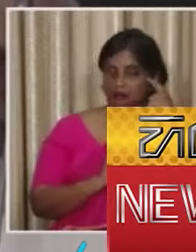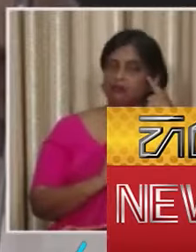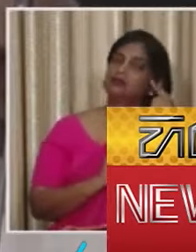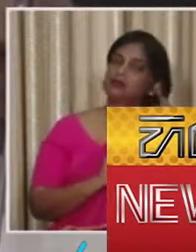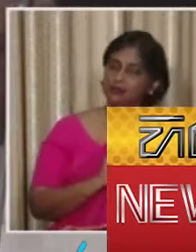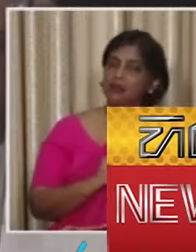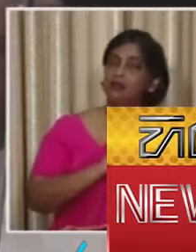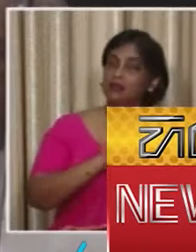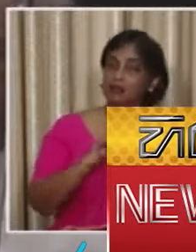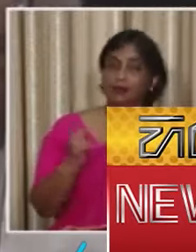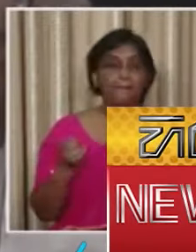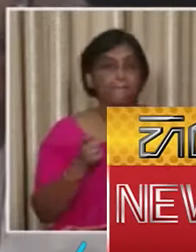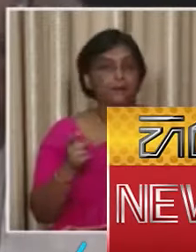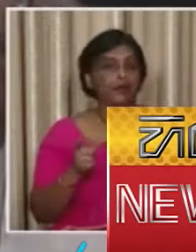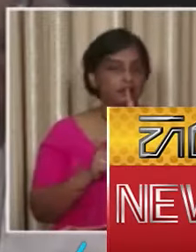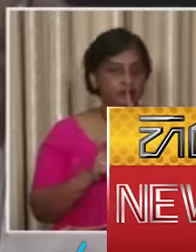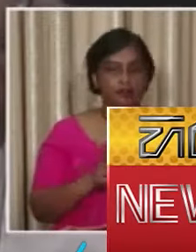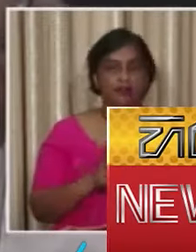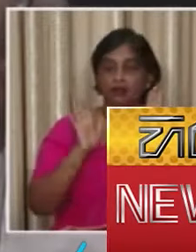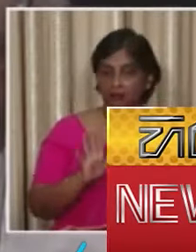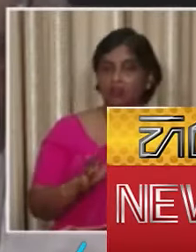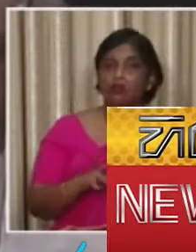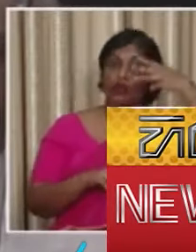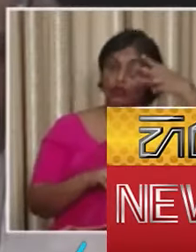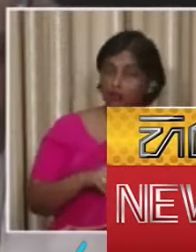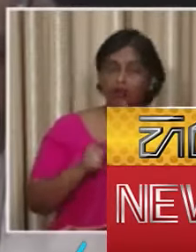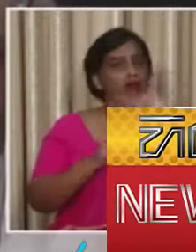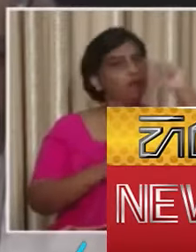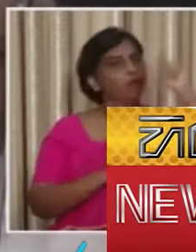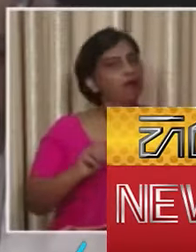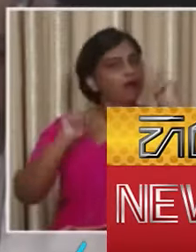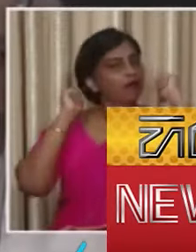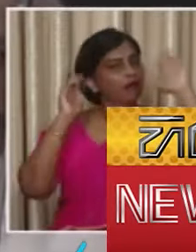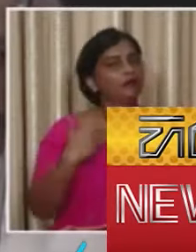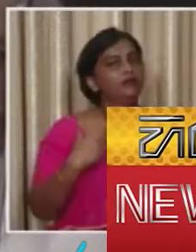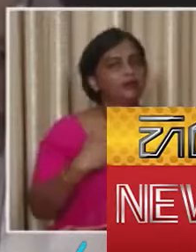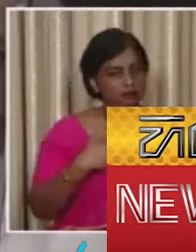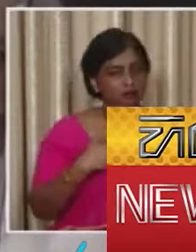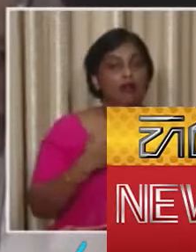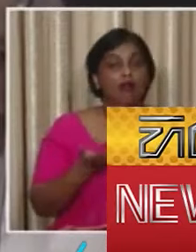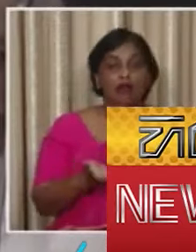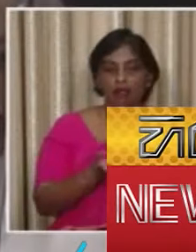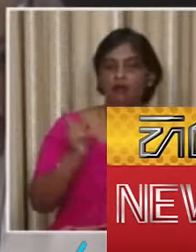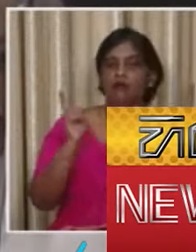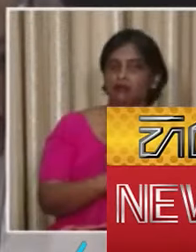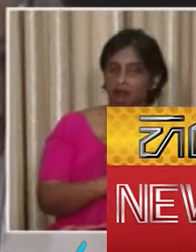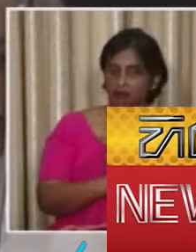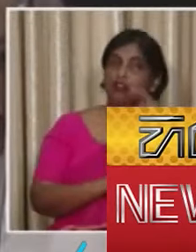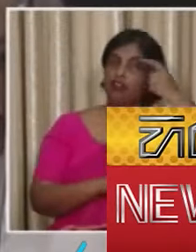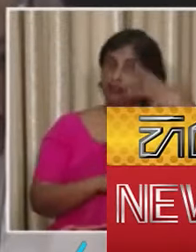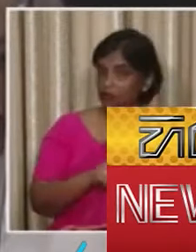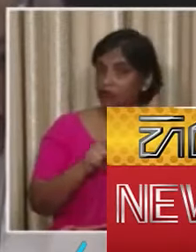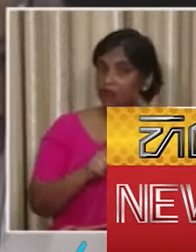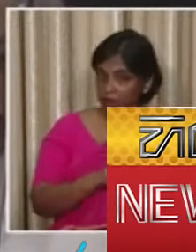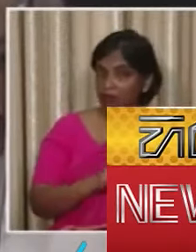අය රටම බය කරන්න උත්සාහ කරා. හැබැයි තුන්වෙනි වාරිකයත් අපට ලැබුණා. පිළ නැවත මාරු වුණා. තුන්වෙනි